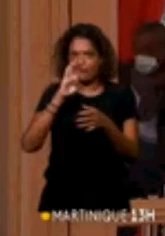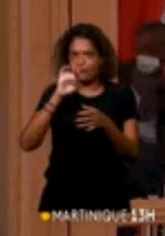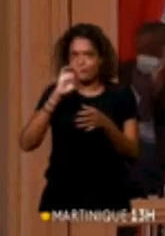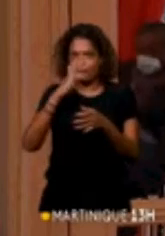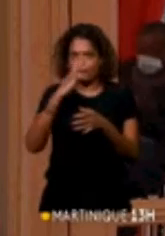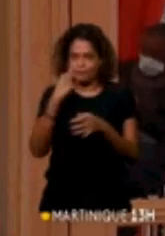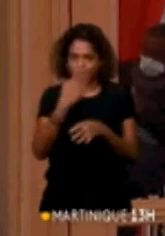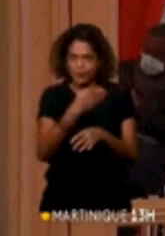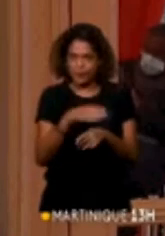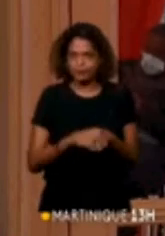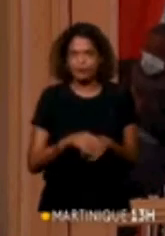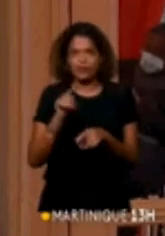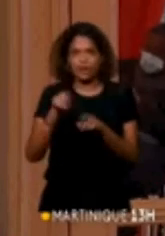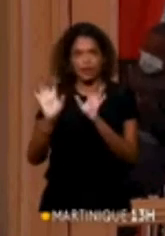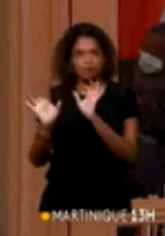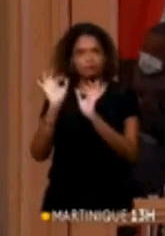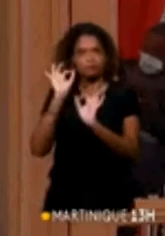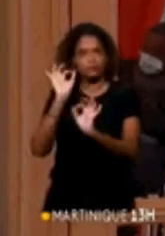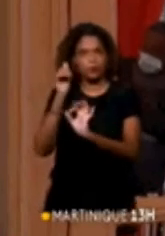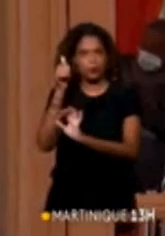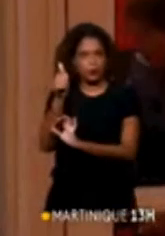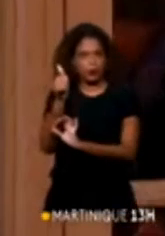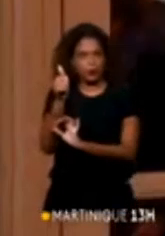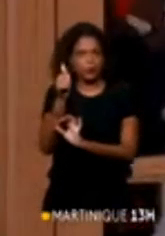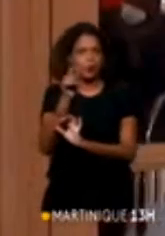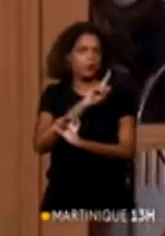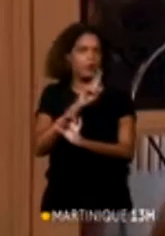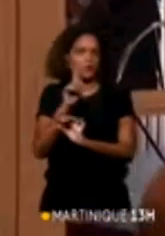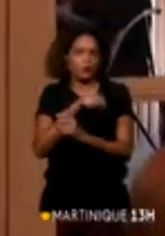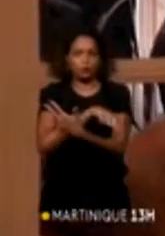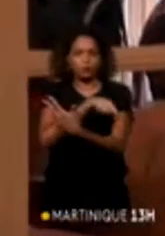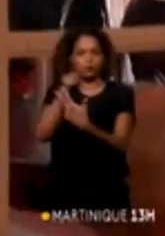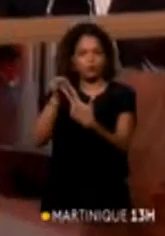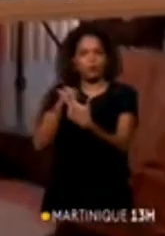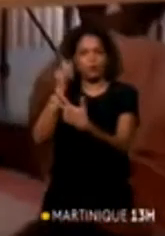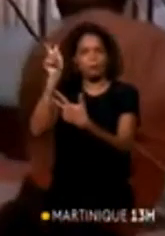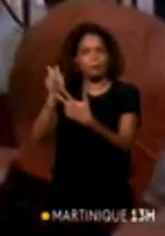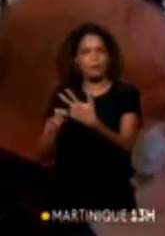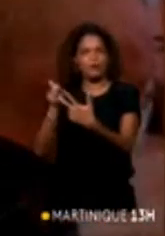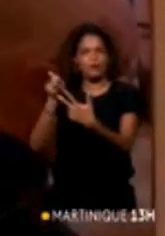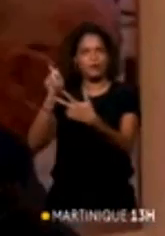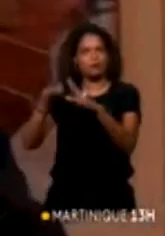un, mais trois lauréats pour cet anniversaire.